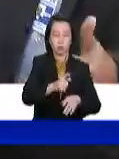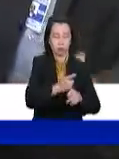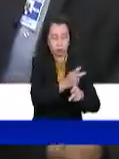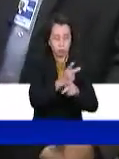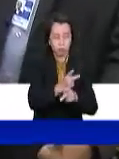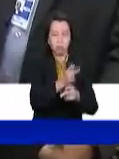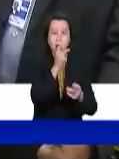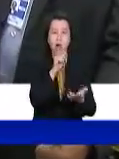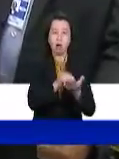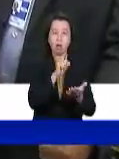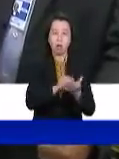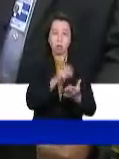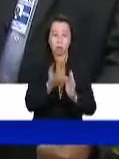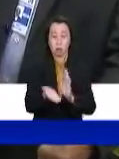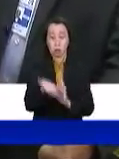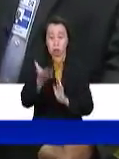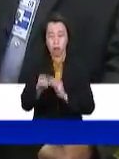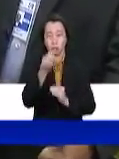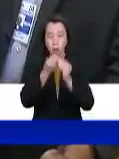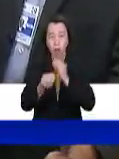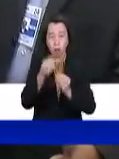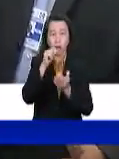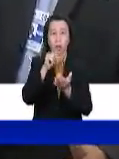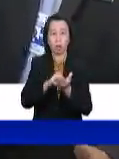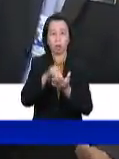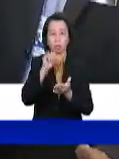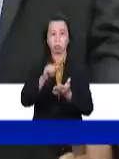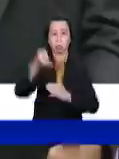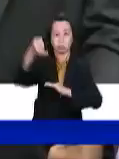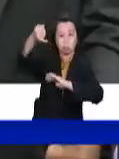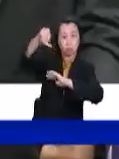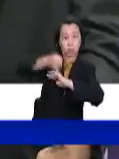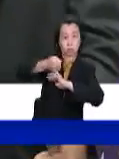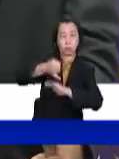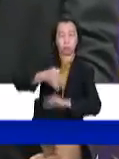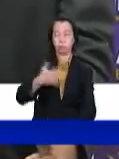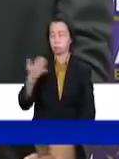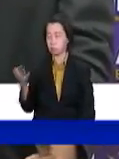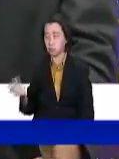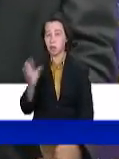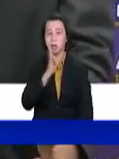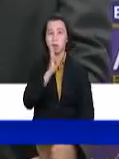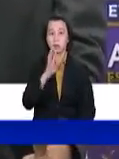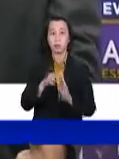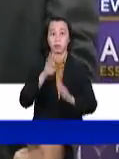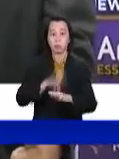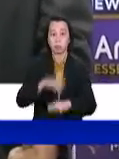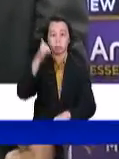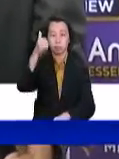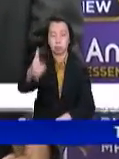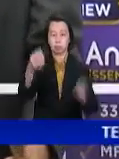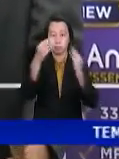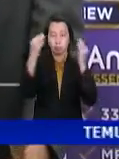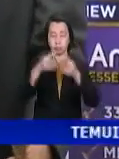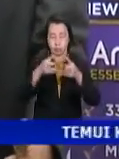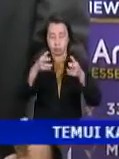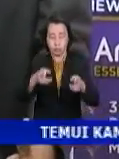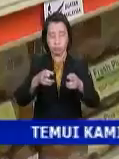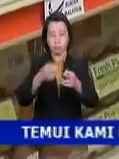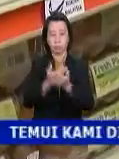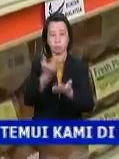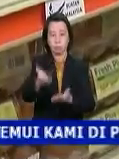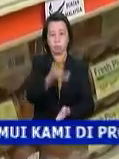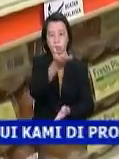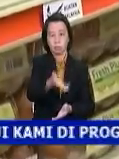peternakan dan kenaikan harga makanan ayam yang diimport. Beliau berkata demikian semasa menghadiri majlis pelancaran kempen beli